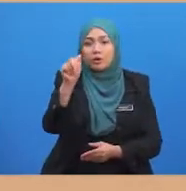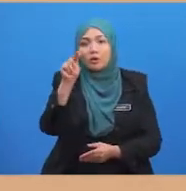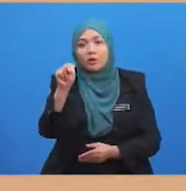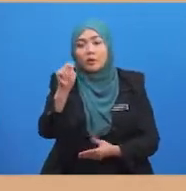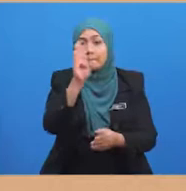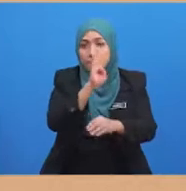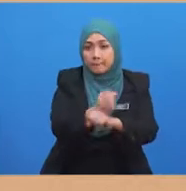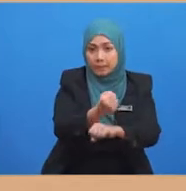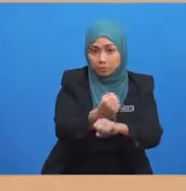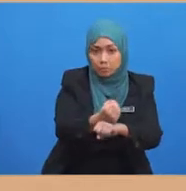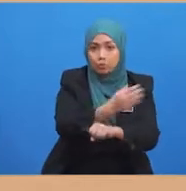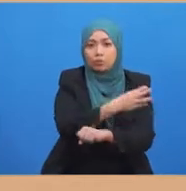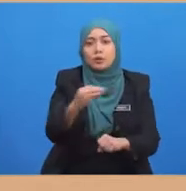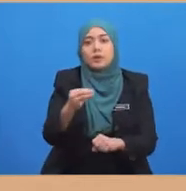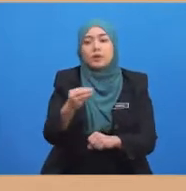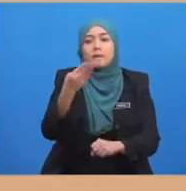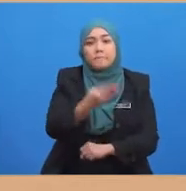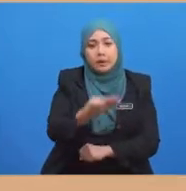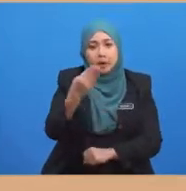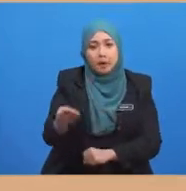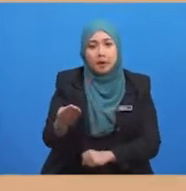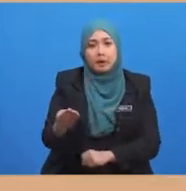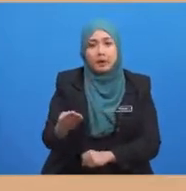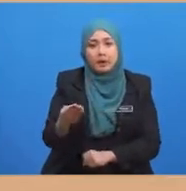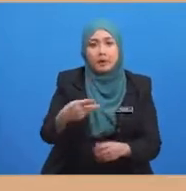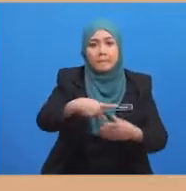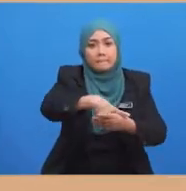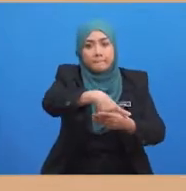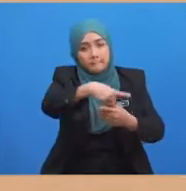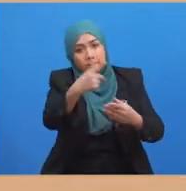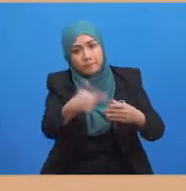bahan petrokimia iaitu bahan petroleum.